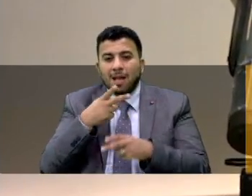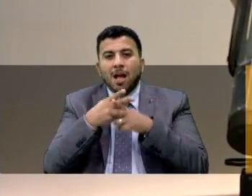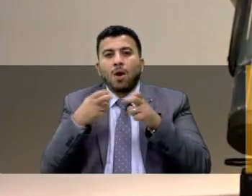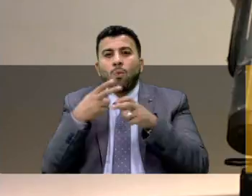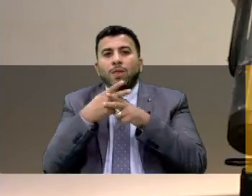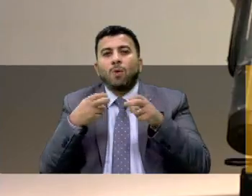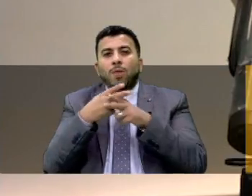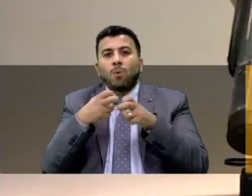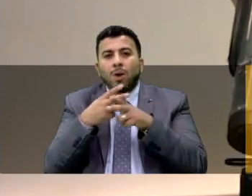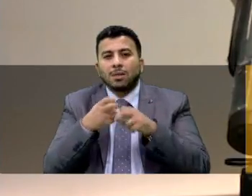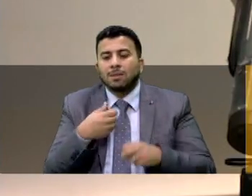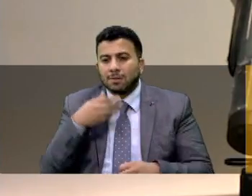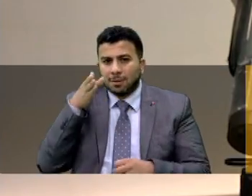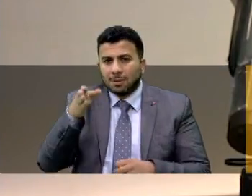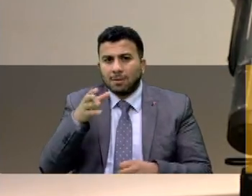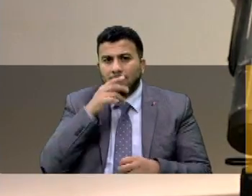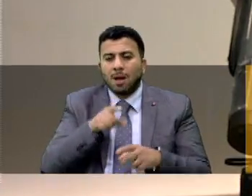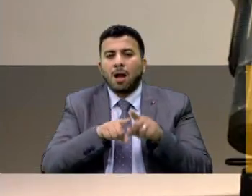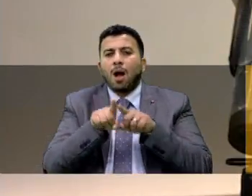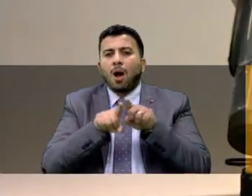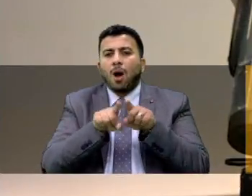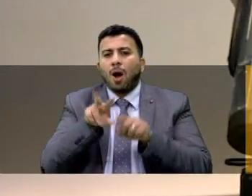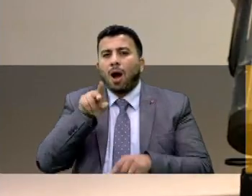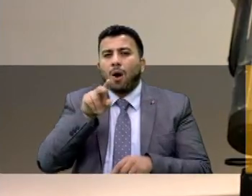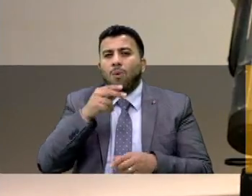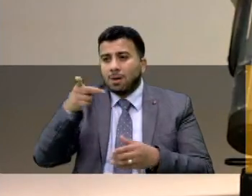الكويت، وتعرفت على أخوه